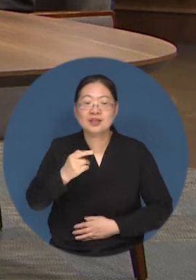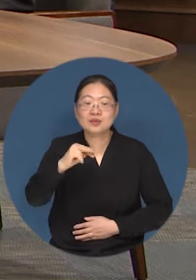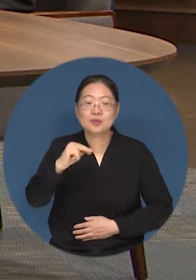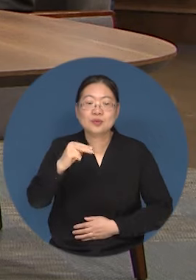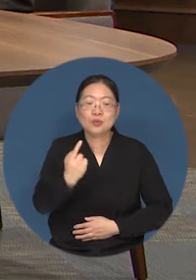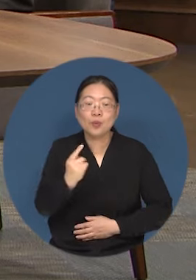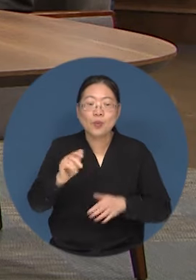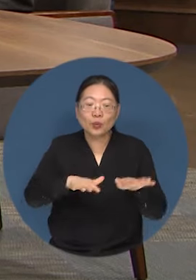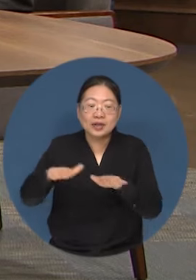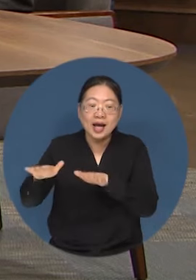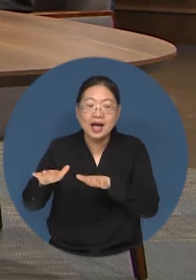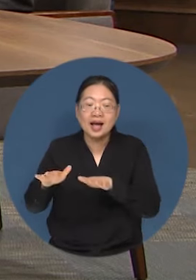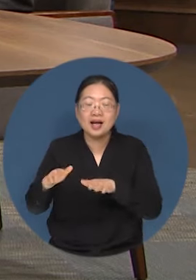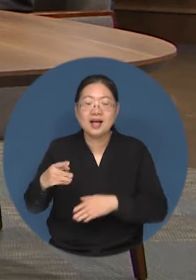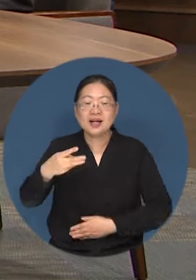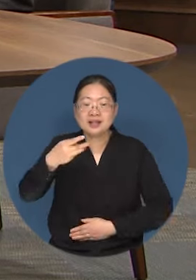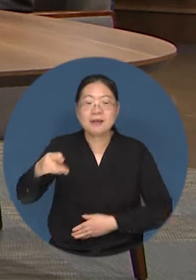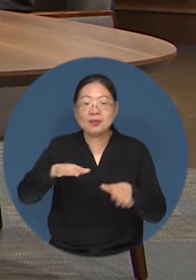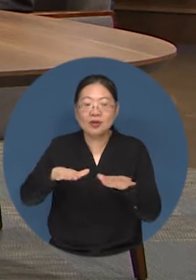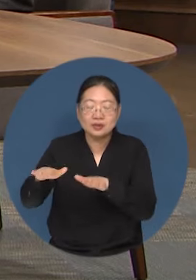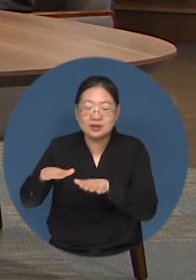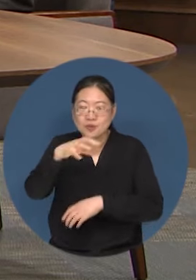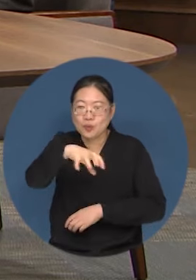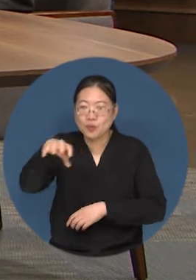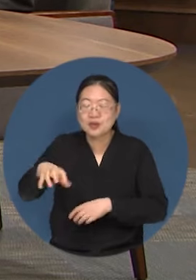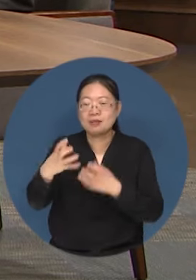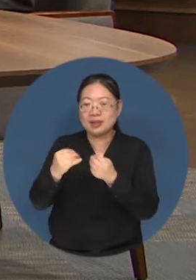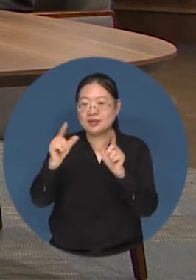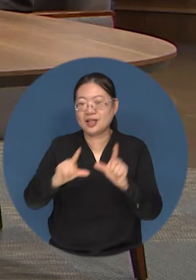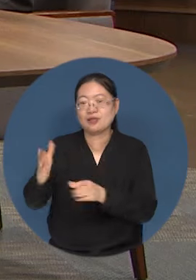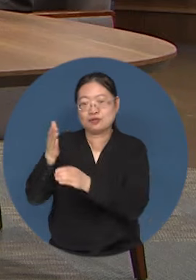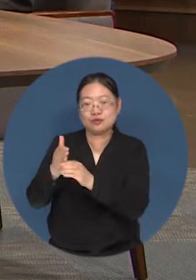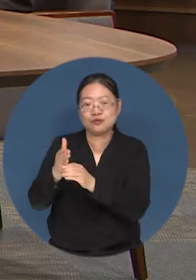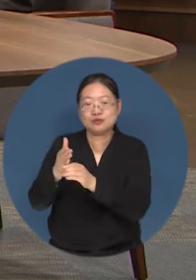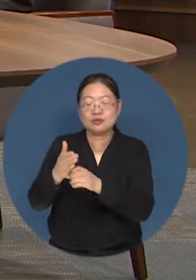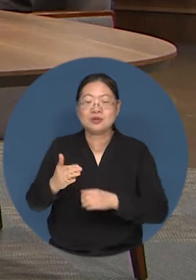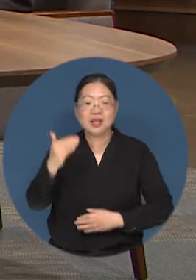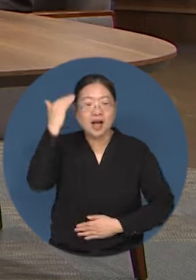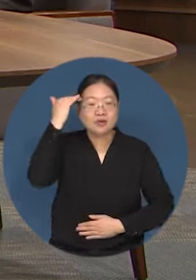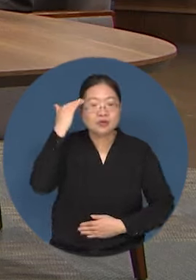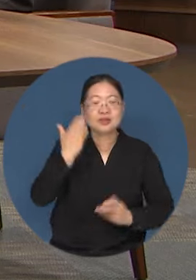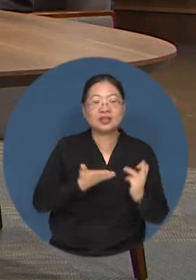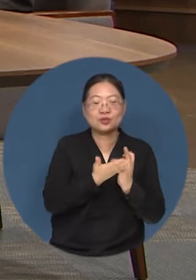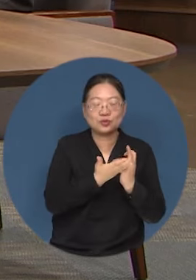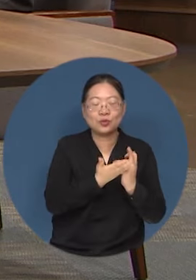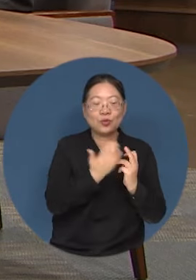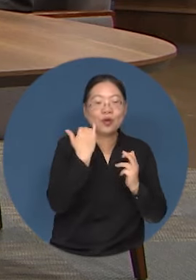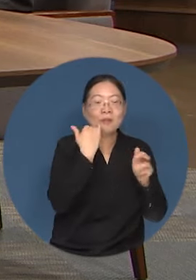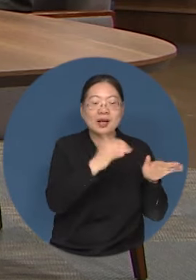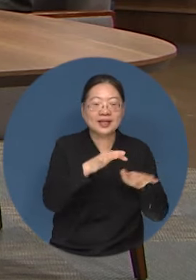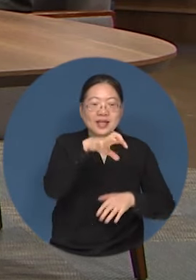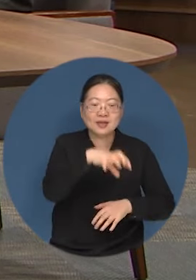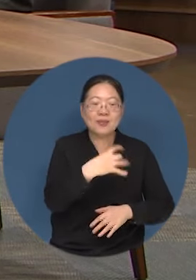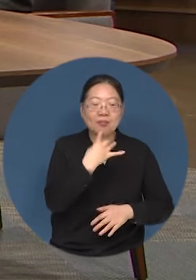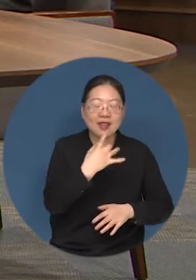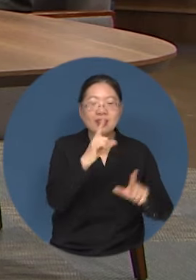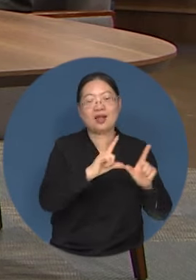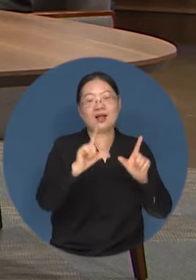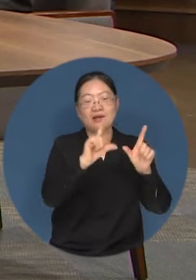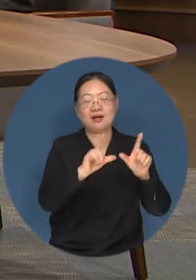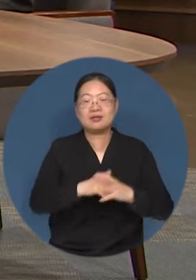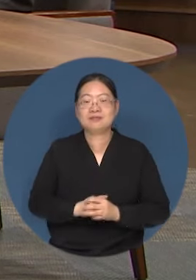태평양 연안에 많이 서식하고 있습니다. 그렇지만 네. 우리나라에는 오로지 제주도 연안에서만 발견되고 있습니다. 그런데 우리